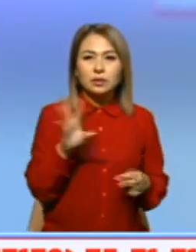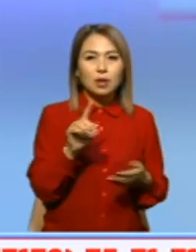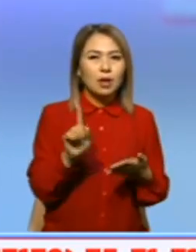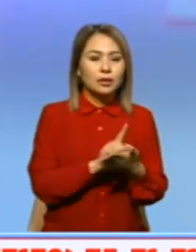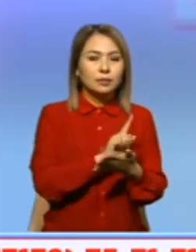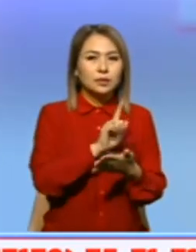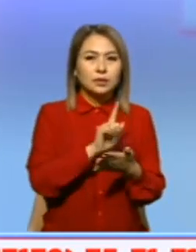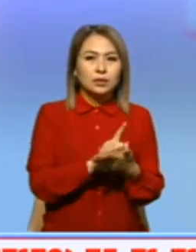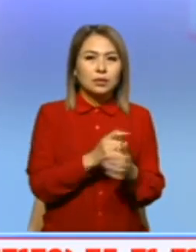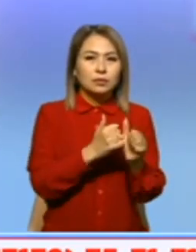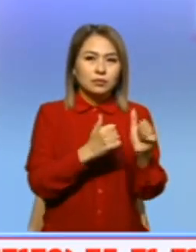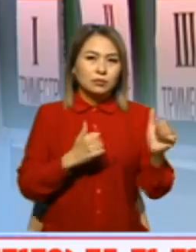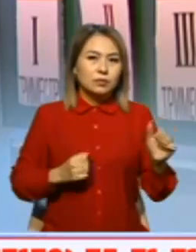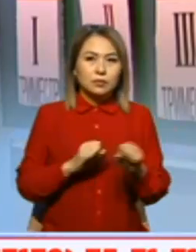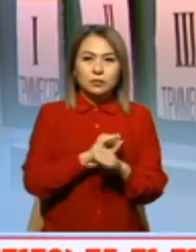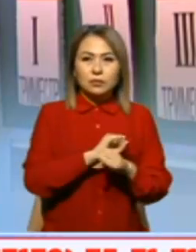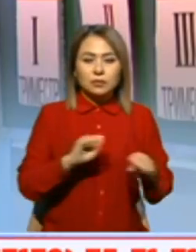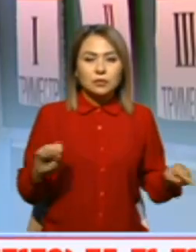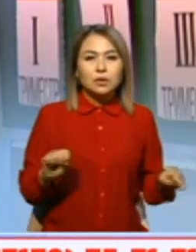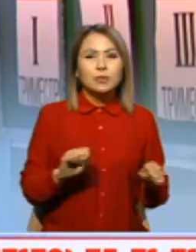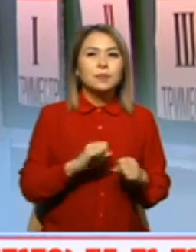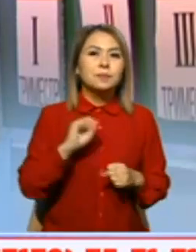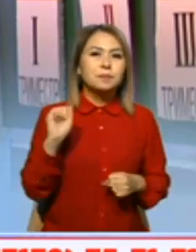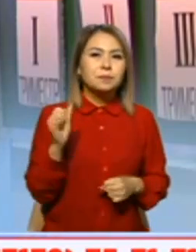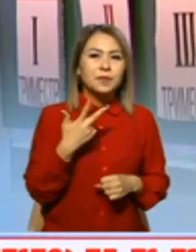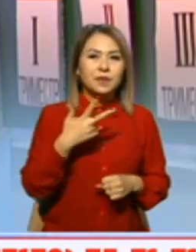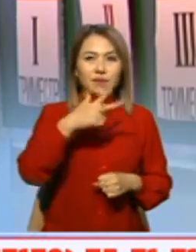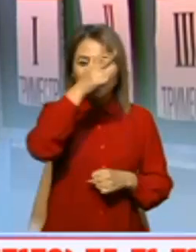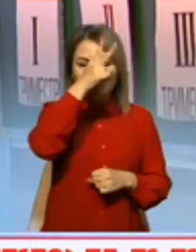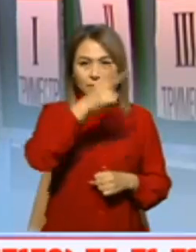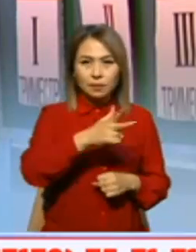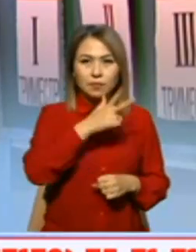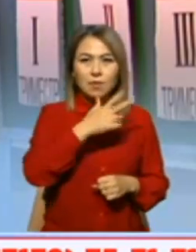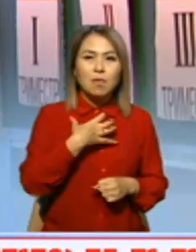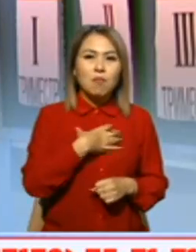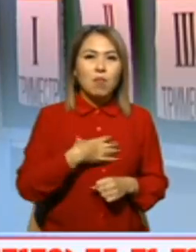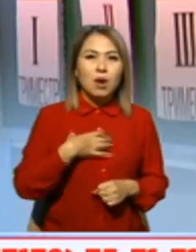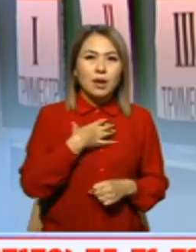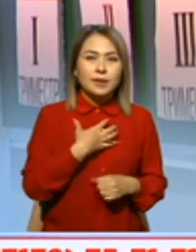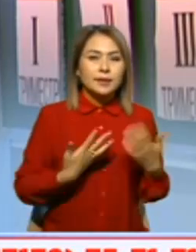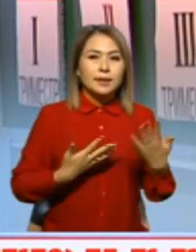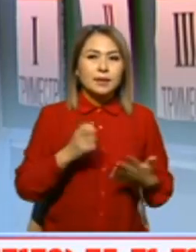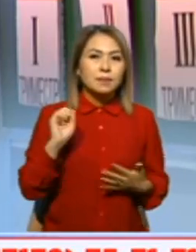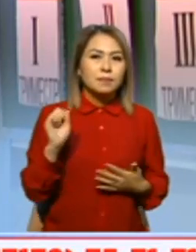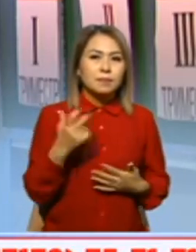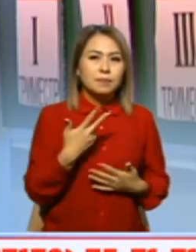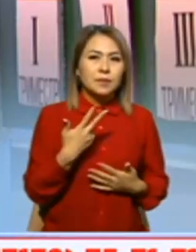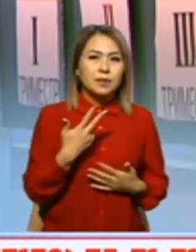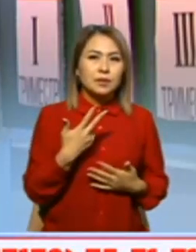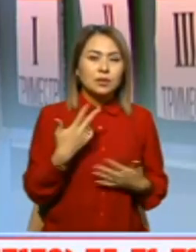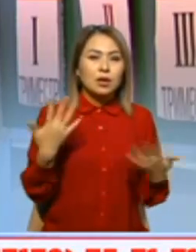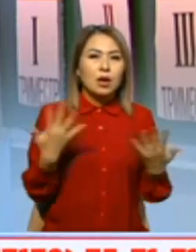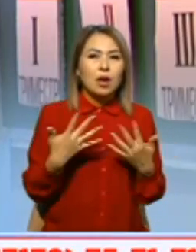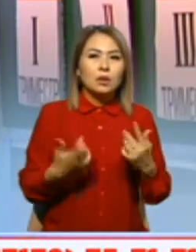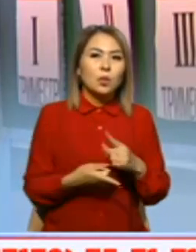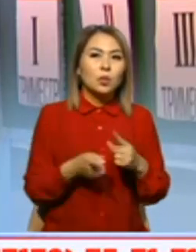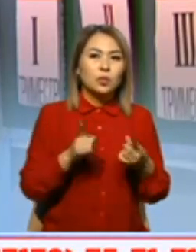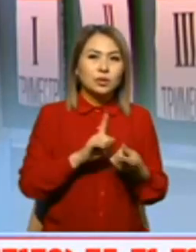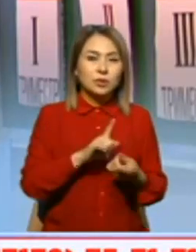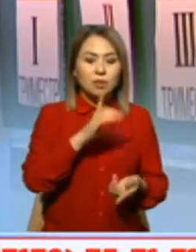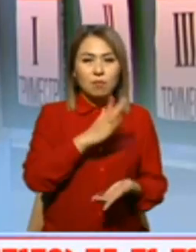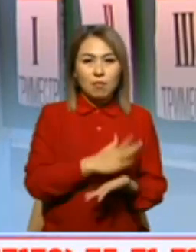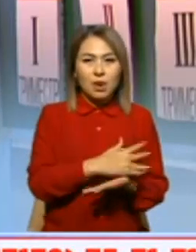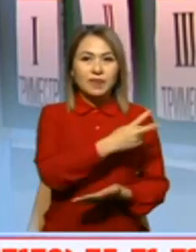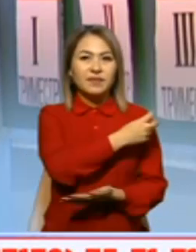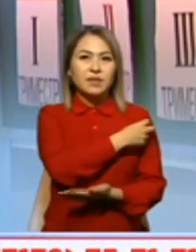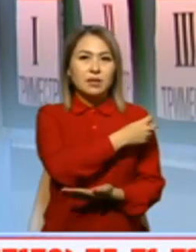Әрине, бірінші триместр өте маңызды болып саналады. Егер де осы бірінші триместрде қандай да өзгеріс болса, генетик